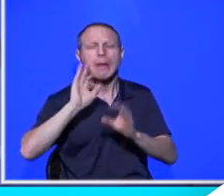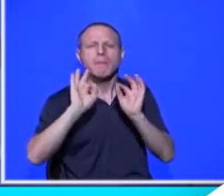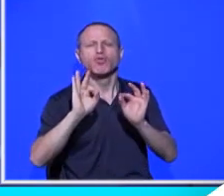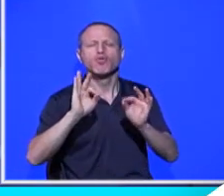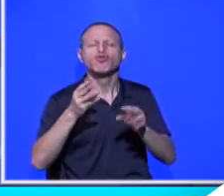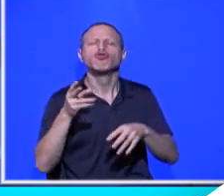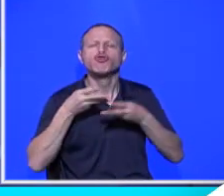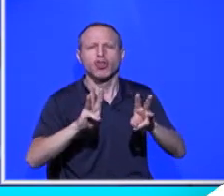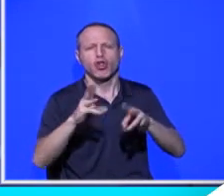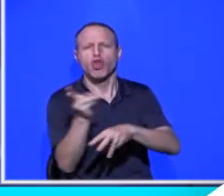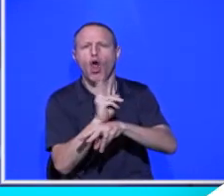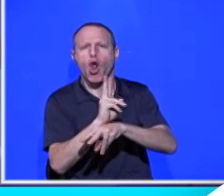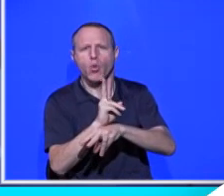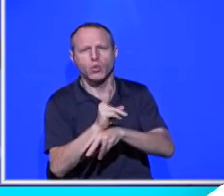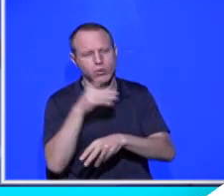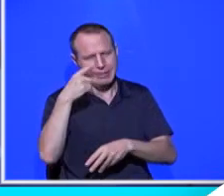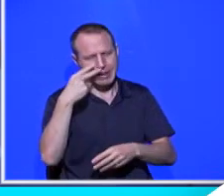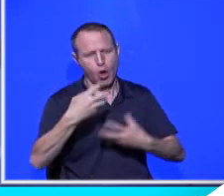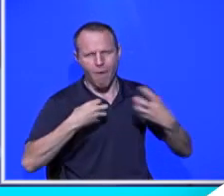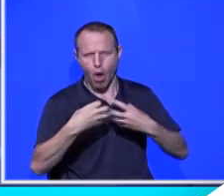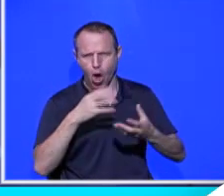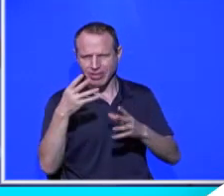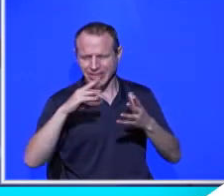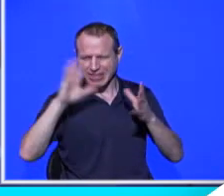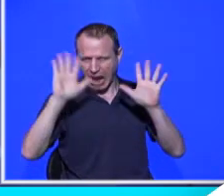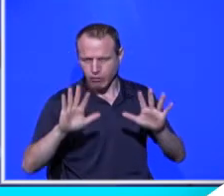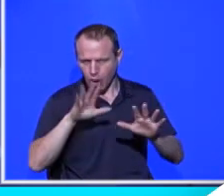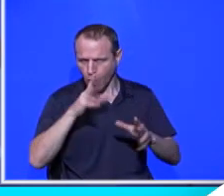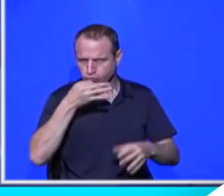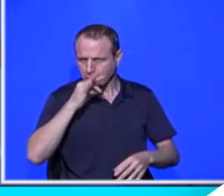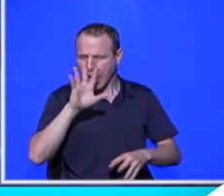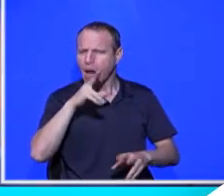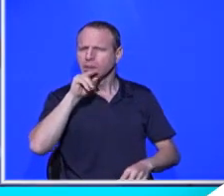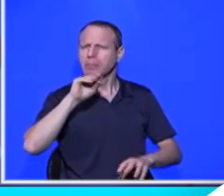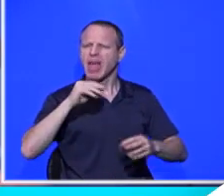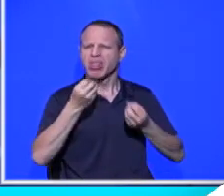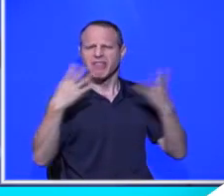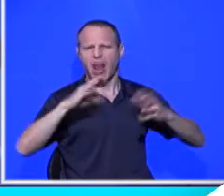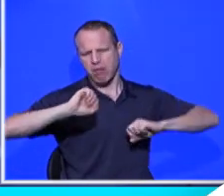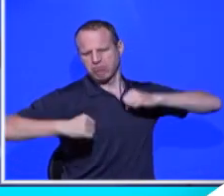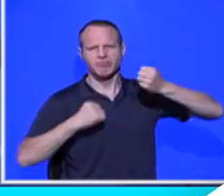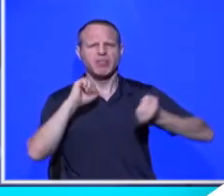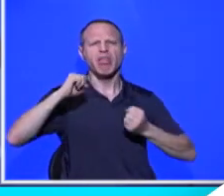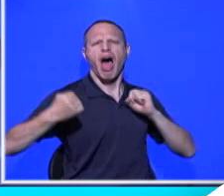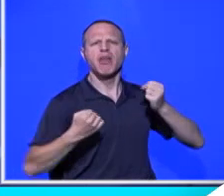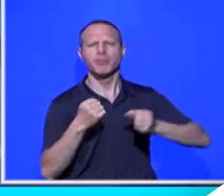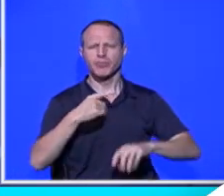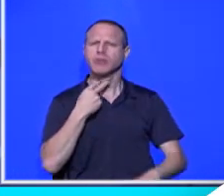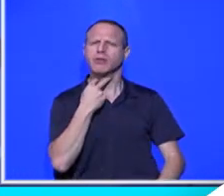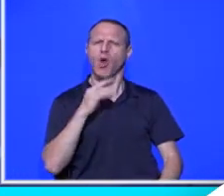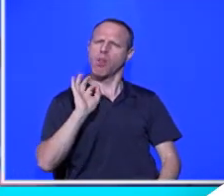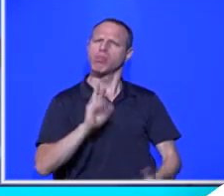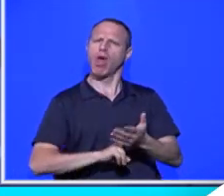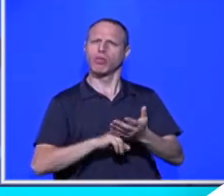שיטות הנוכלות, תראי גם את ההופעות שלו הטלוויזיוניות, איך הוא השתפר, תראי איך הוא מדבר נפלא, עם התנועות ידיים והאינטונציה הנכונה,